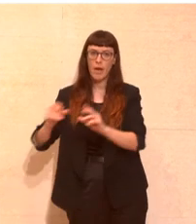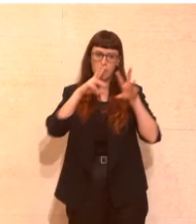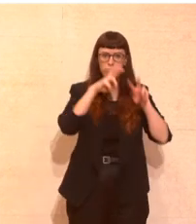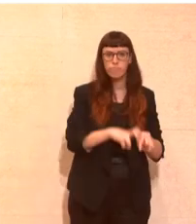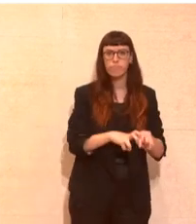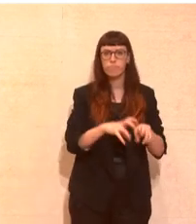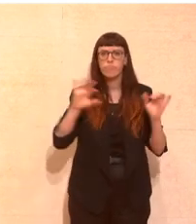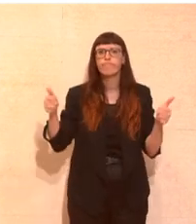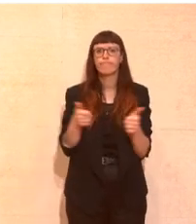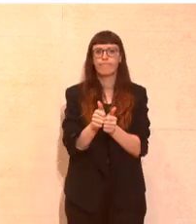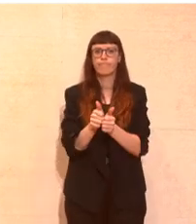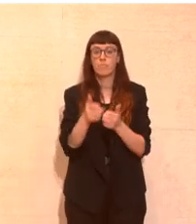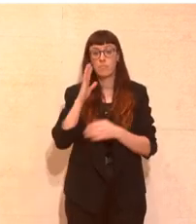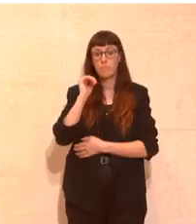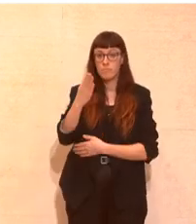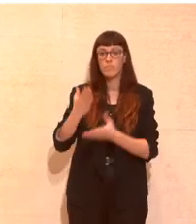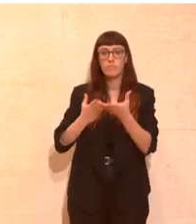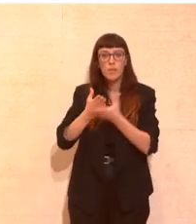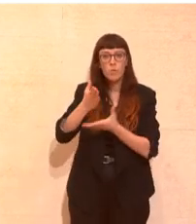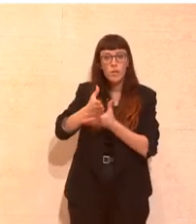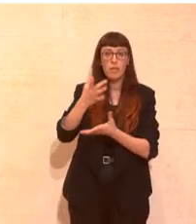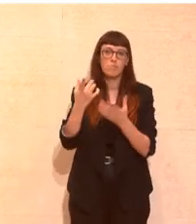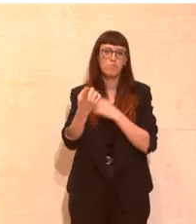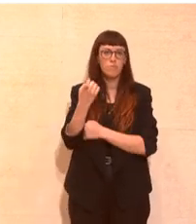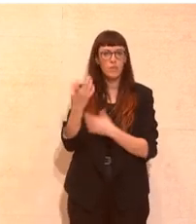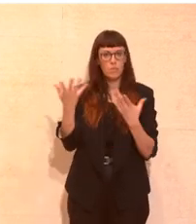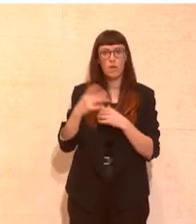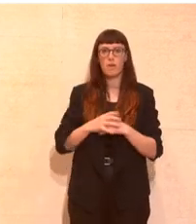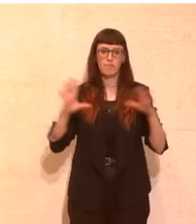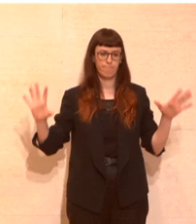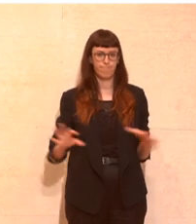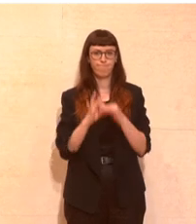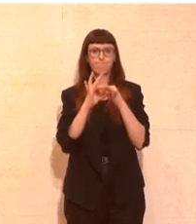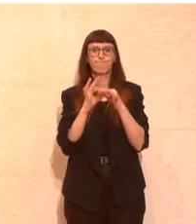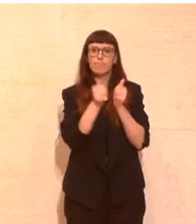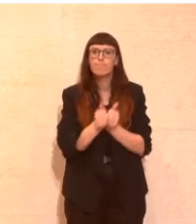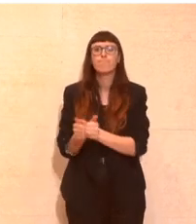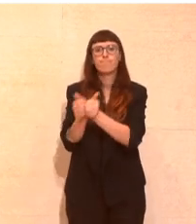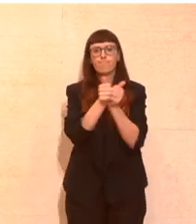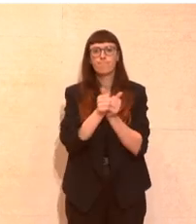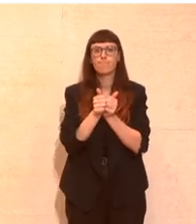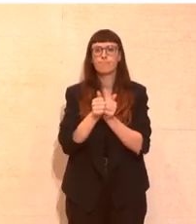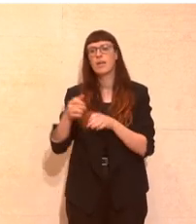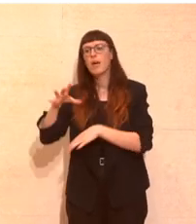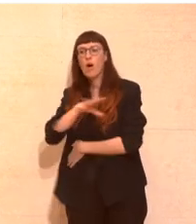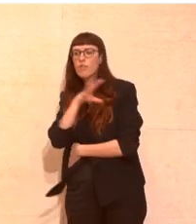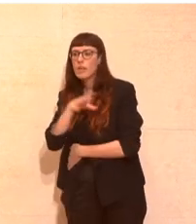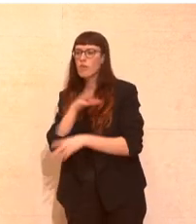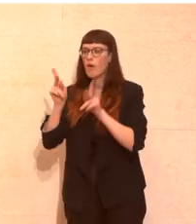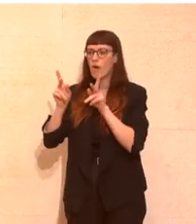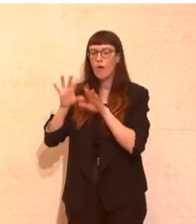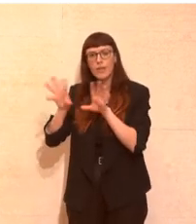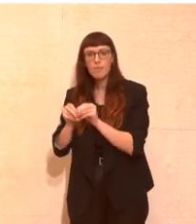vous montrer des projets qui sont véritablement des projets issus d'une collaboration entre les enseignants, les équipes pédagogiques, les équipes